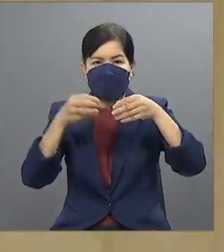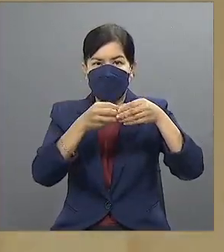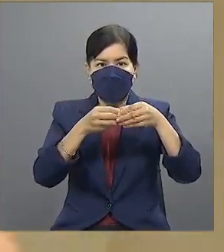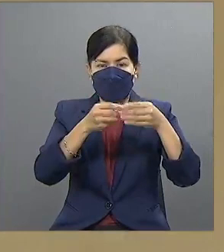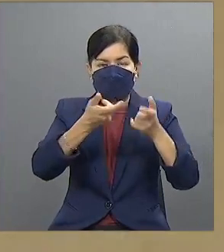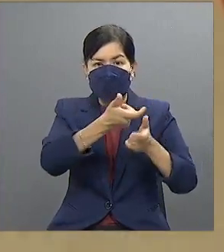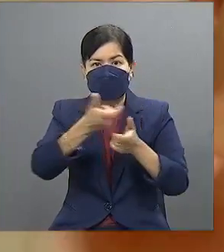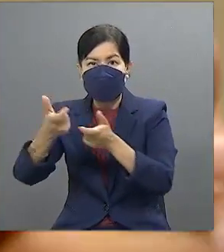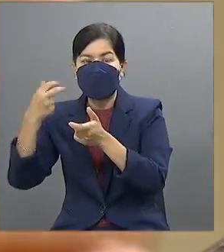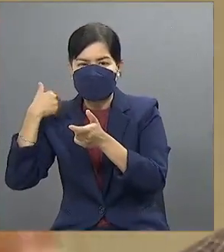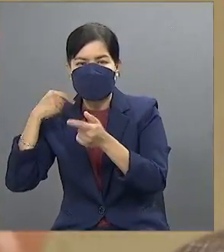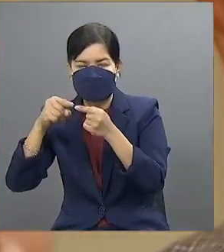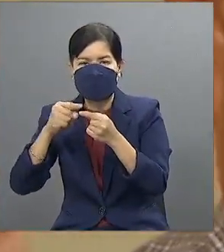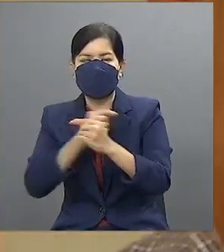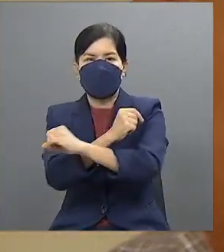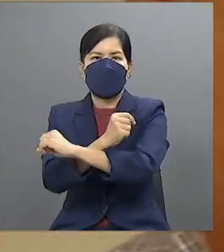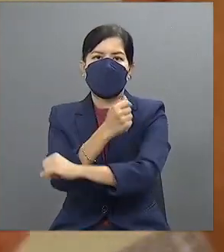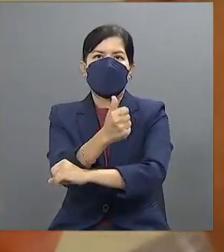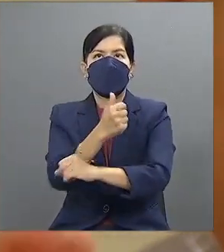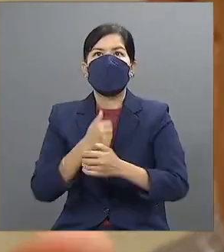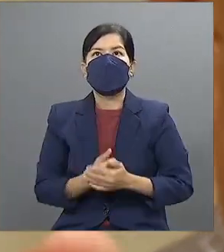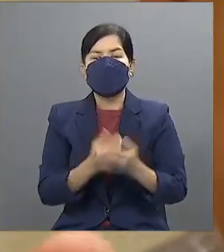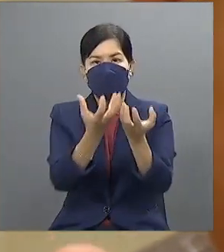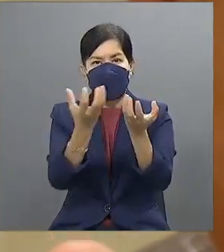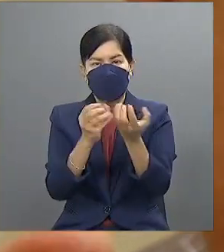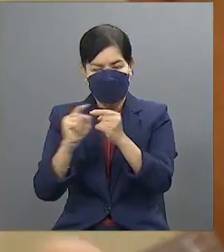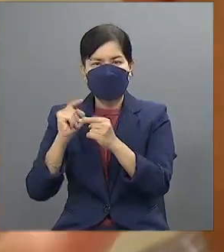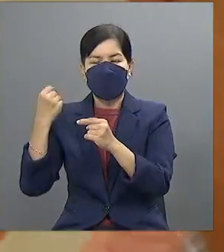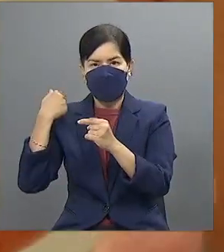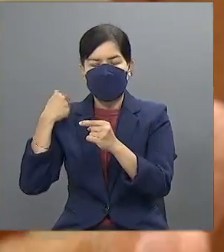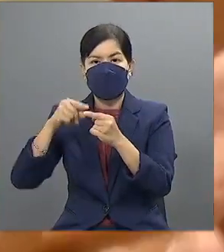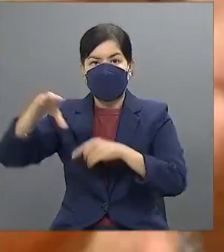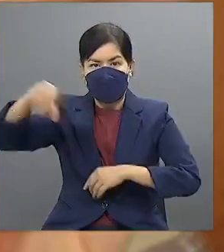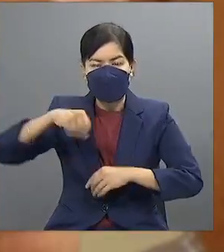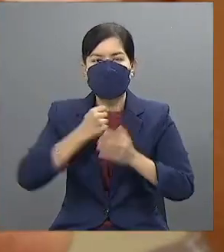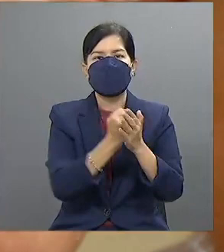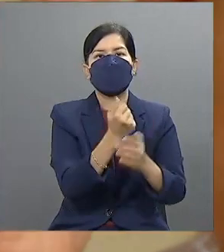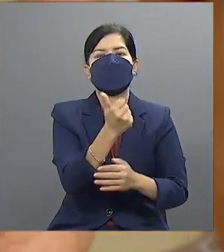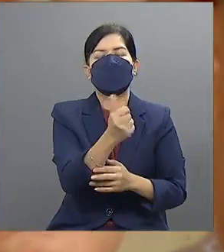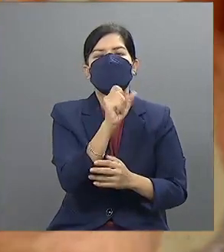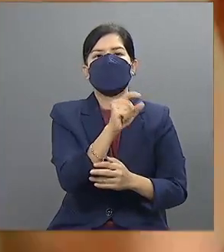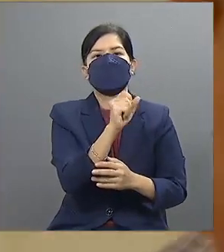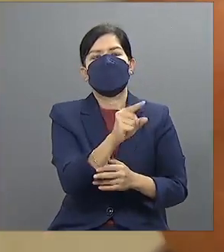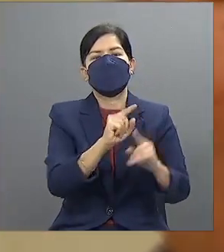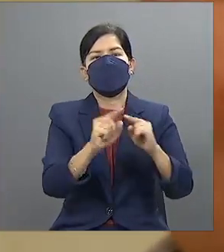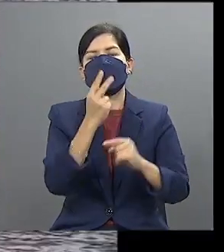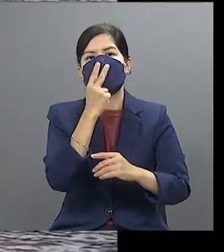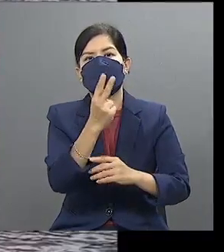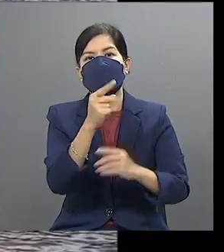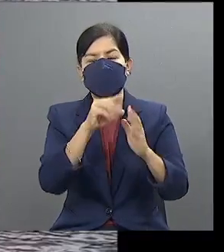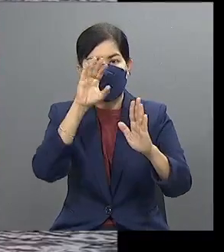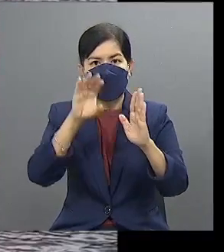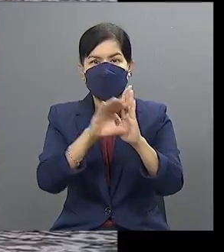ุจพ่าป คือ